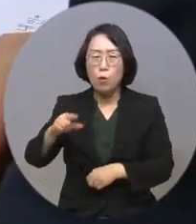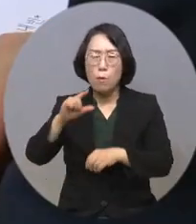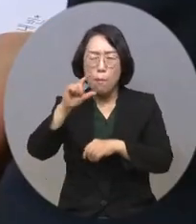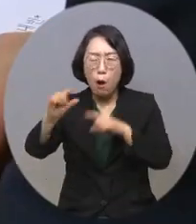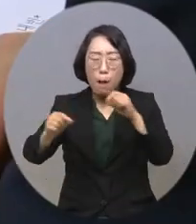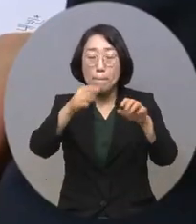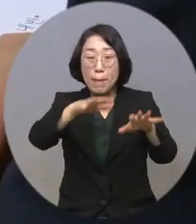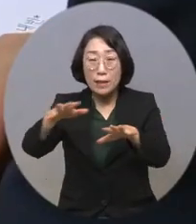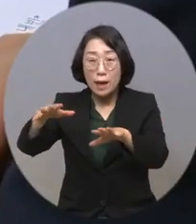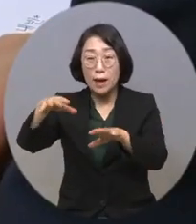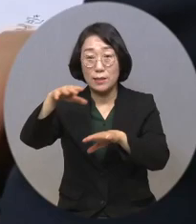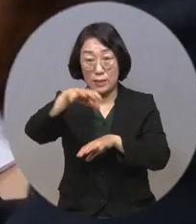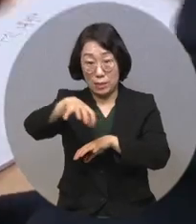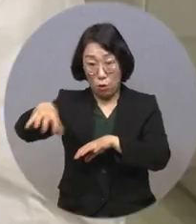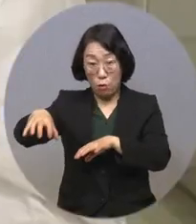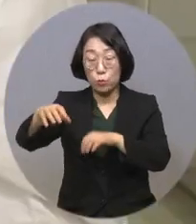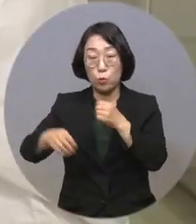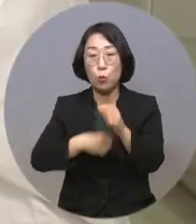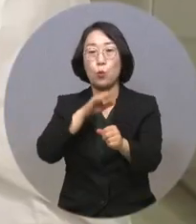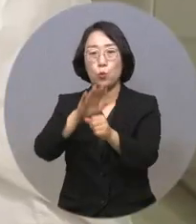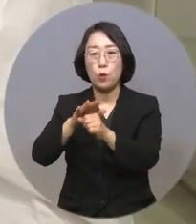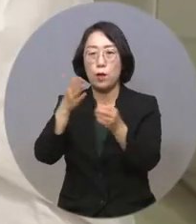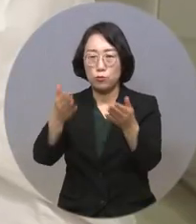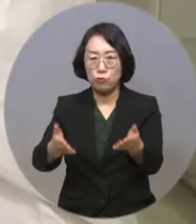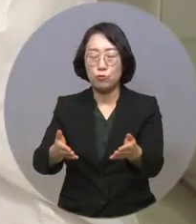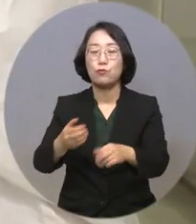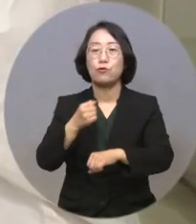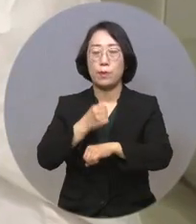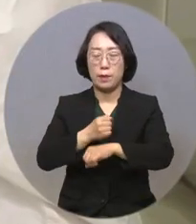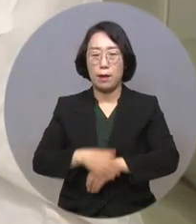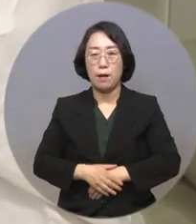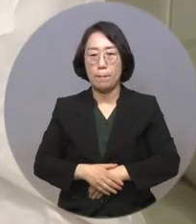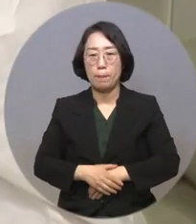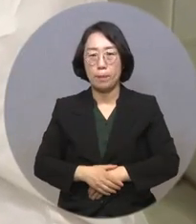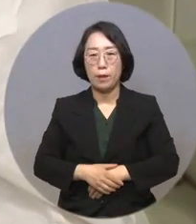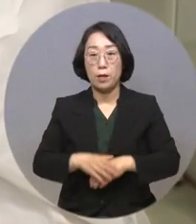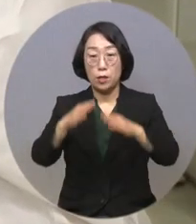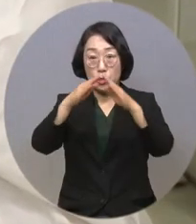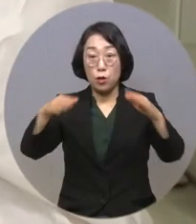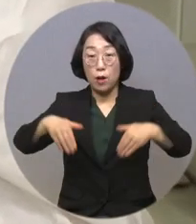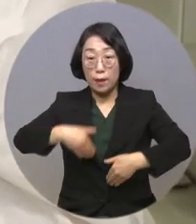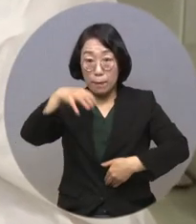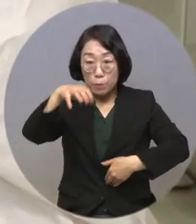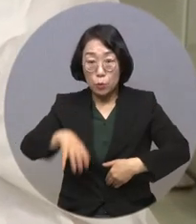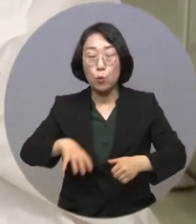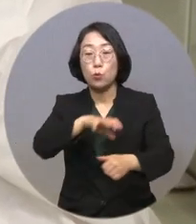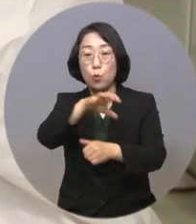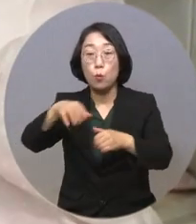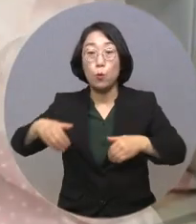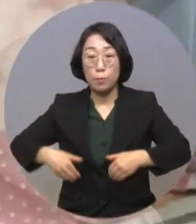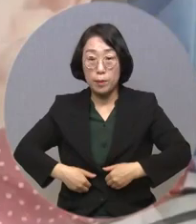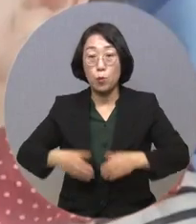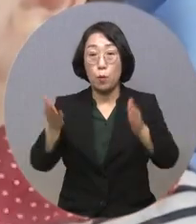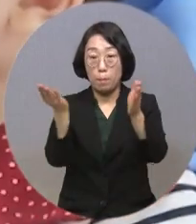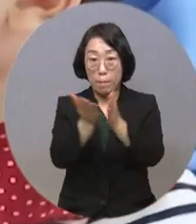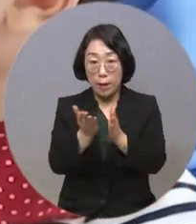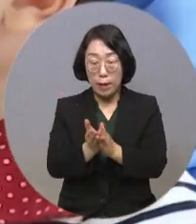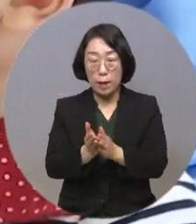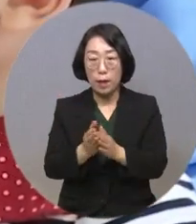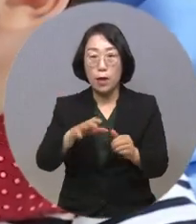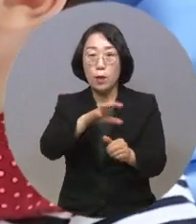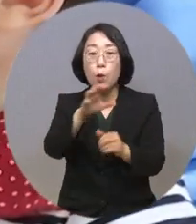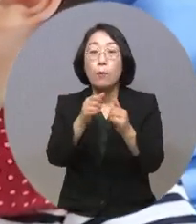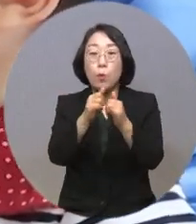복지도 강화하기로 했습니다 전남 4 에서 b 수원은 돌봄 수요에 적극 대응하기 위해 요양보호사 사회복지사